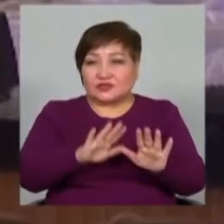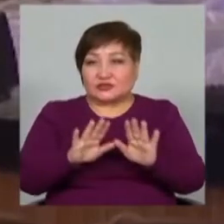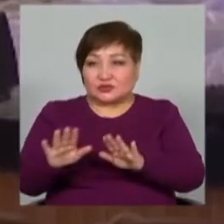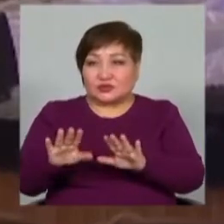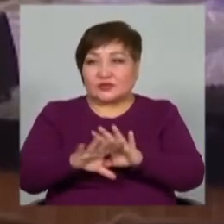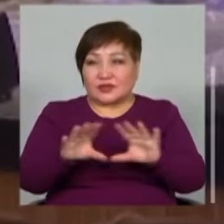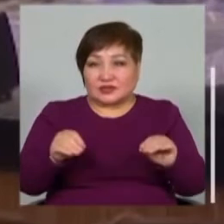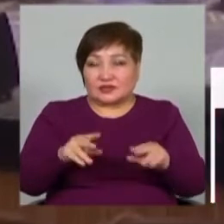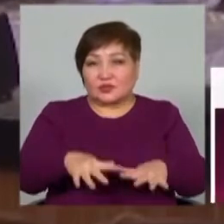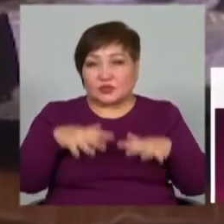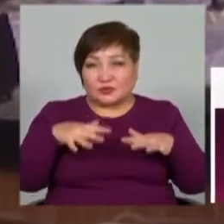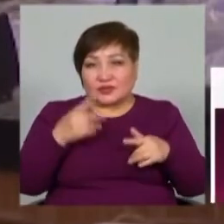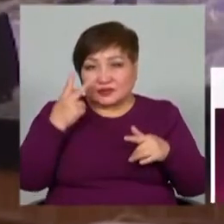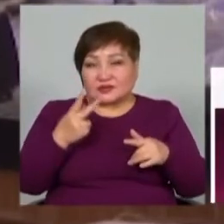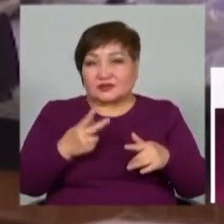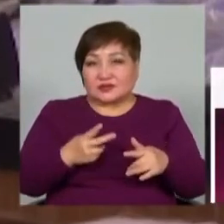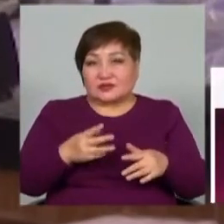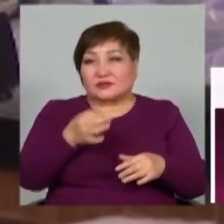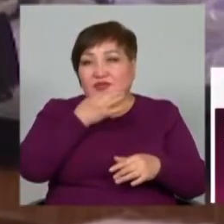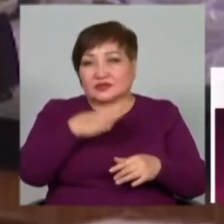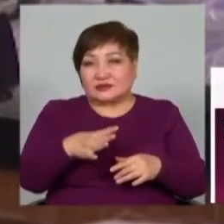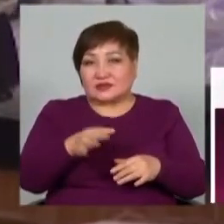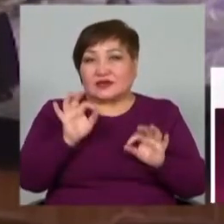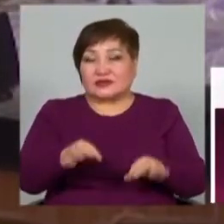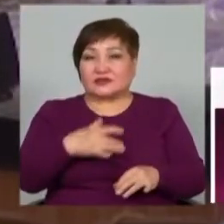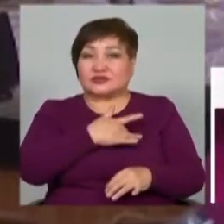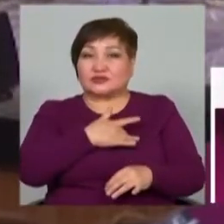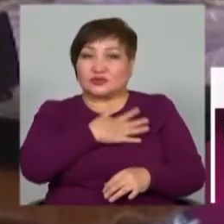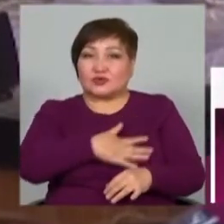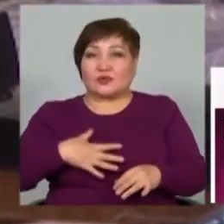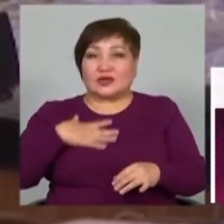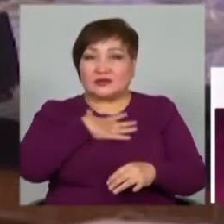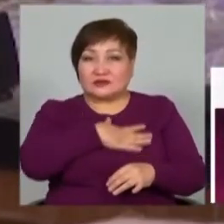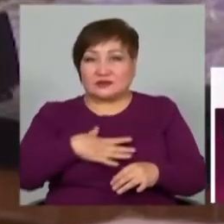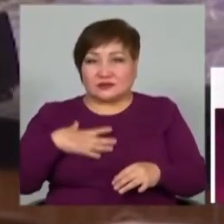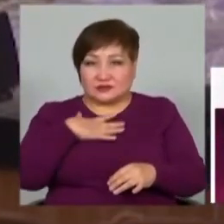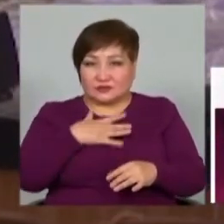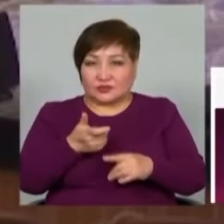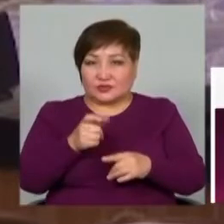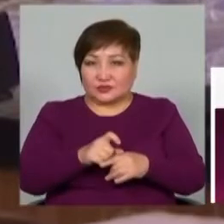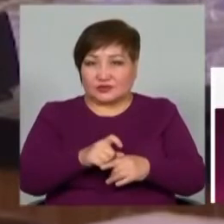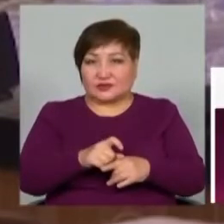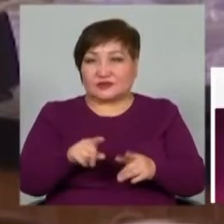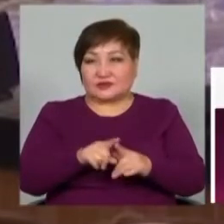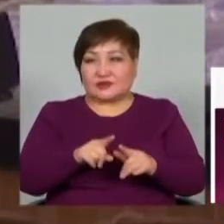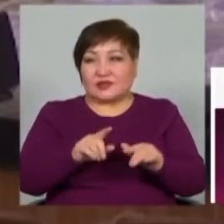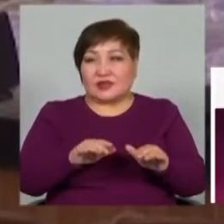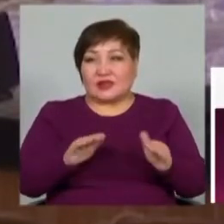Әрине, жүрек қобалжып, есің шығады ғой, бірдеңе шығарғанды ол. Балаң секілді өмірге келген, келетін балаң